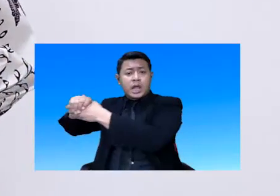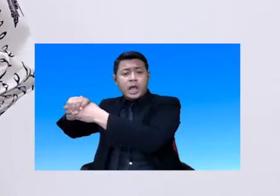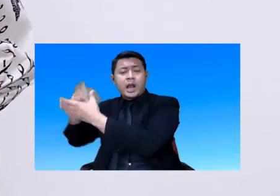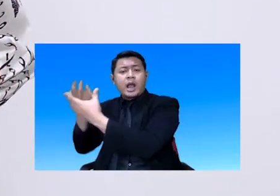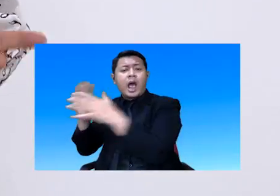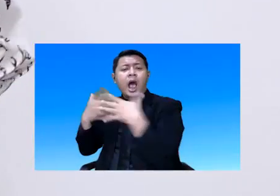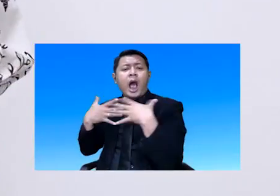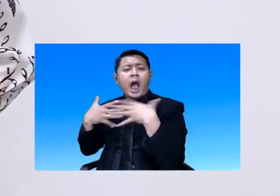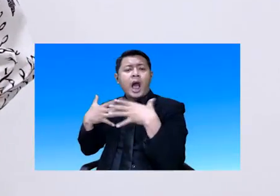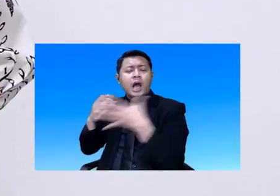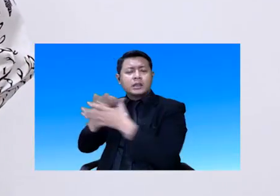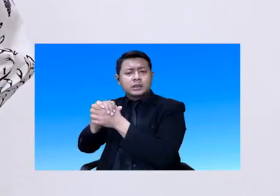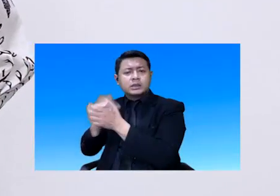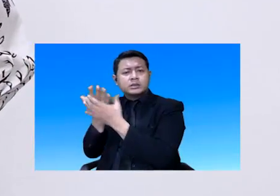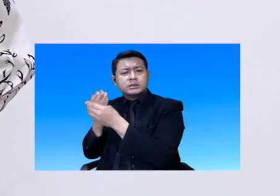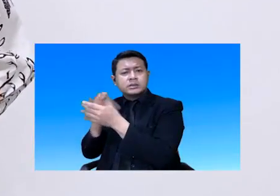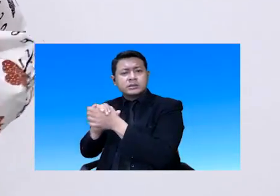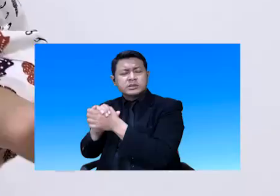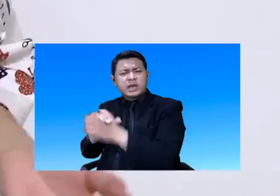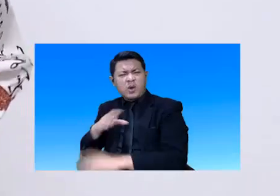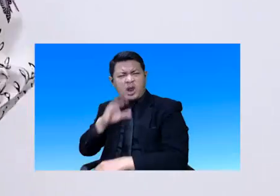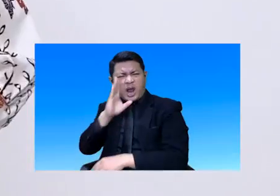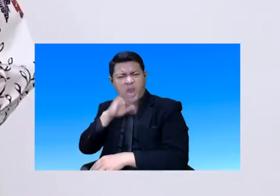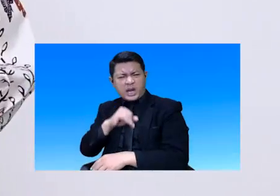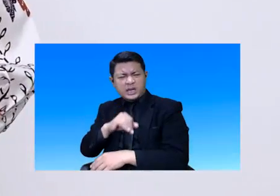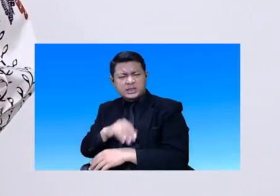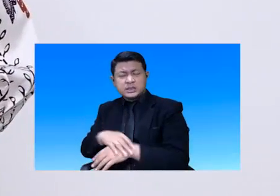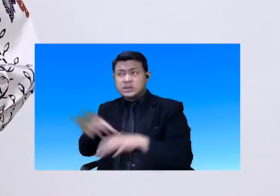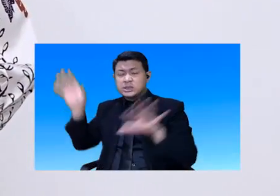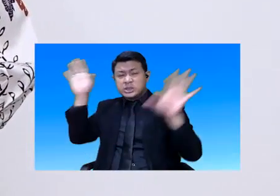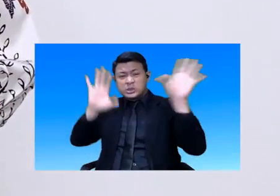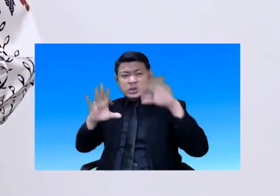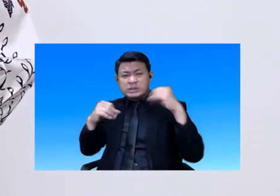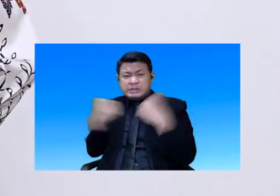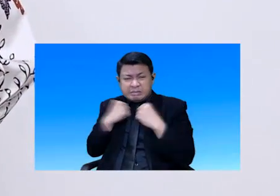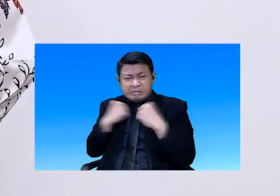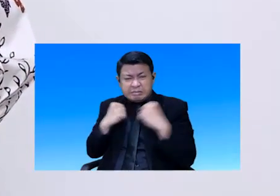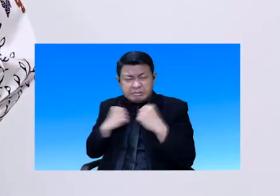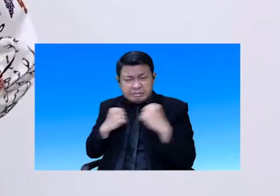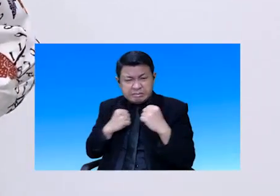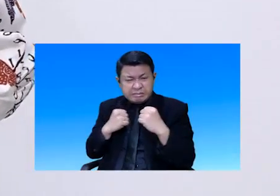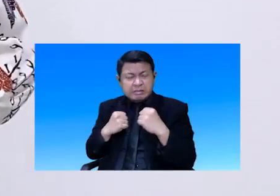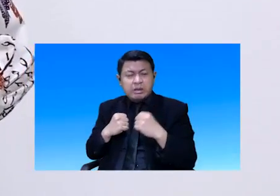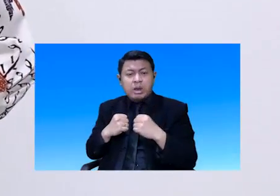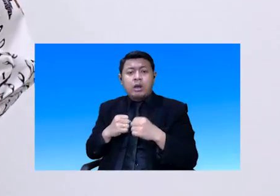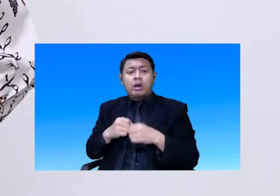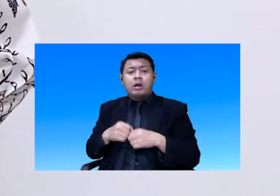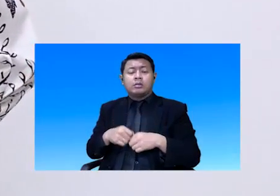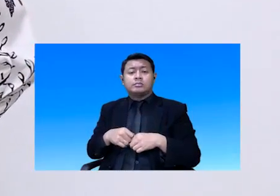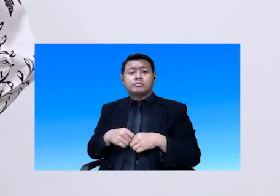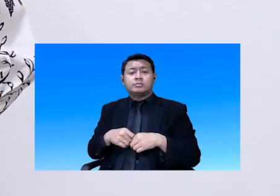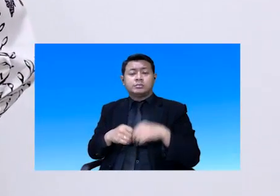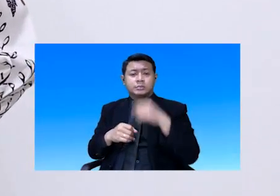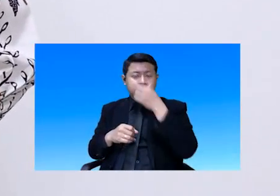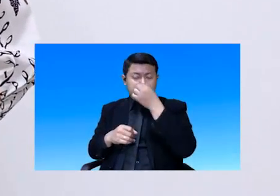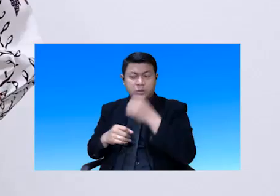Itu yang mungkin agak sedikit aneh. Karena dengan situasi yang sangat dingin, lalu juga sudah cukup lama nenek